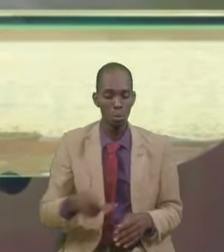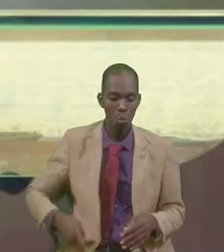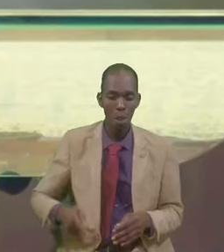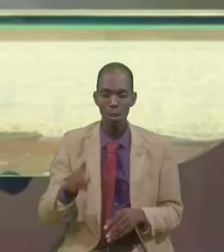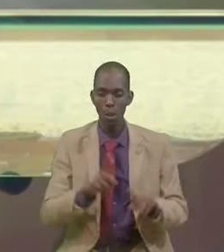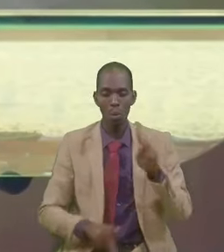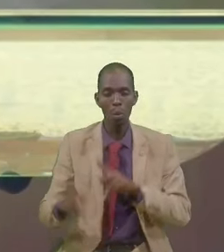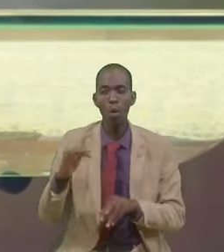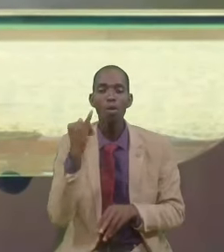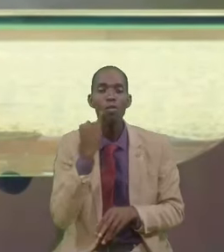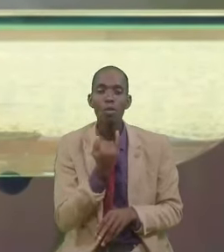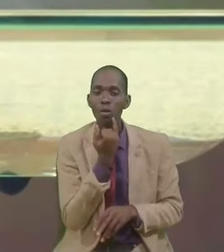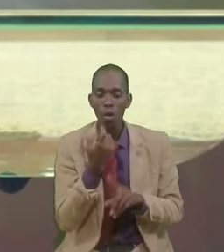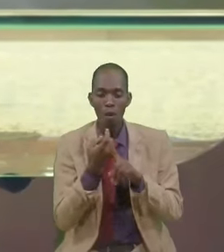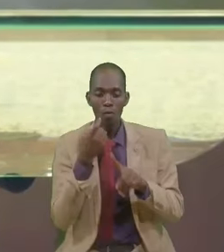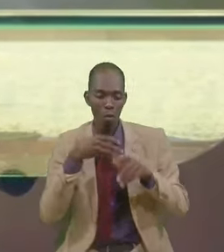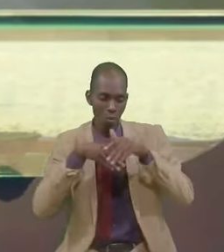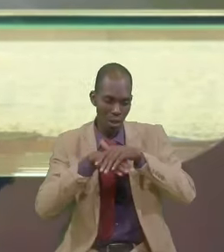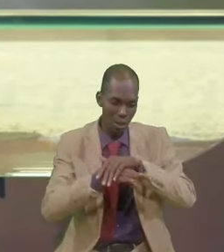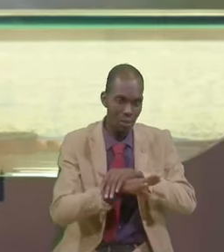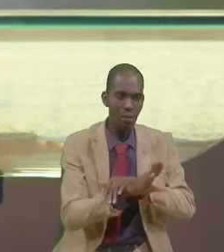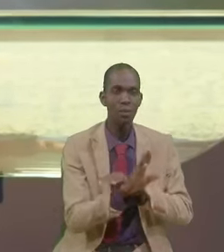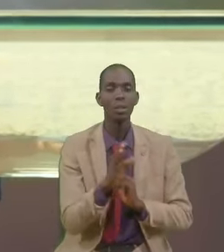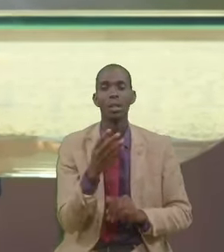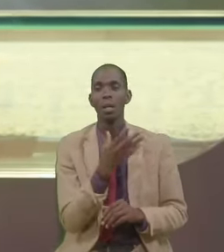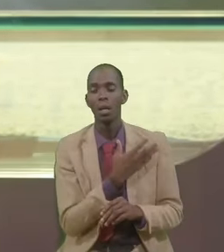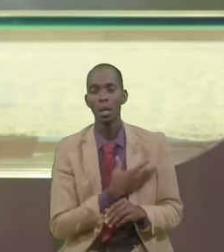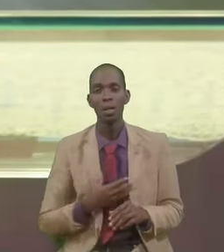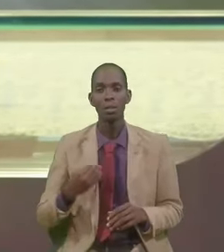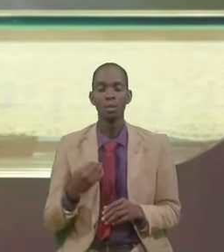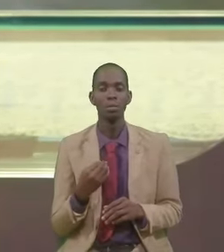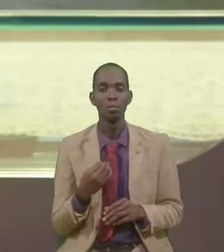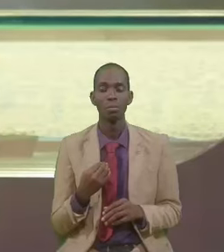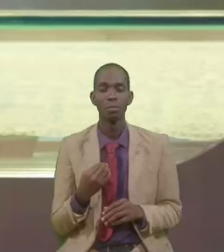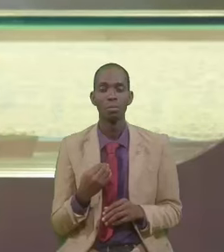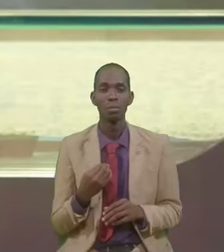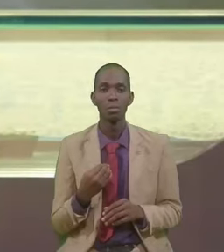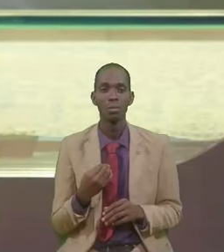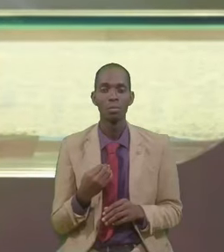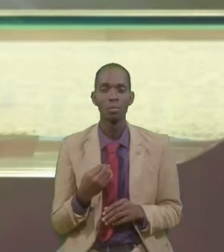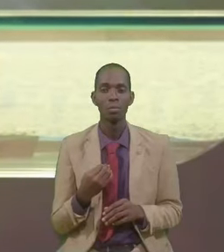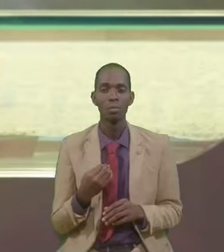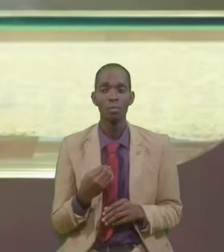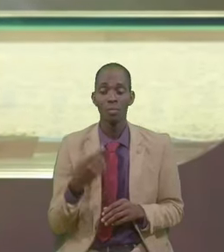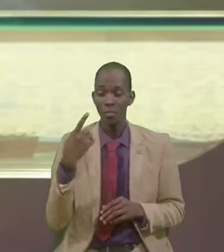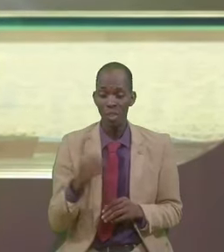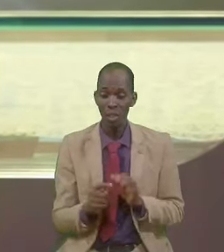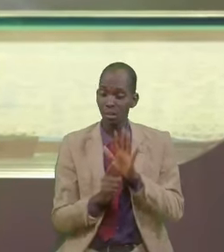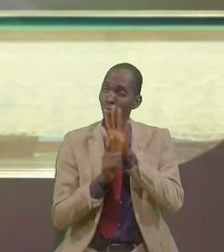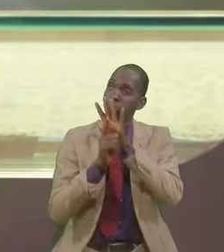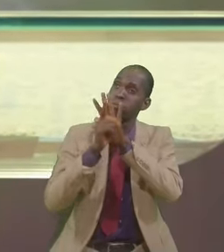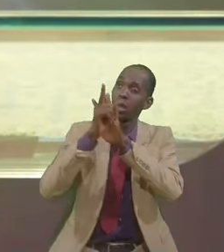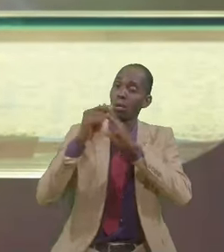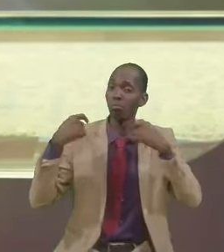empêchent les princes et le peuple d'Israël d'entrer et de posséder la terre promise. Écoutez bien, les géants